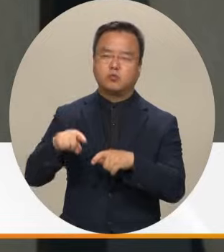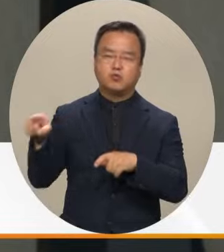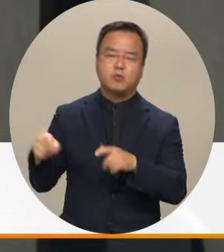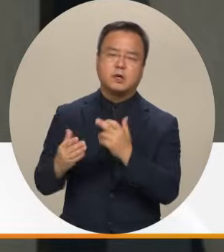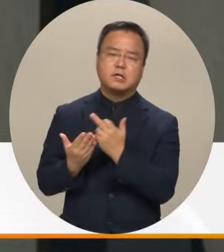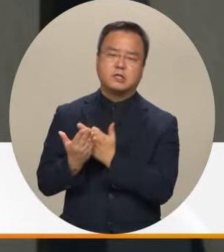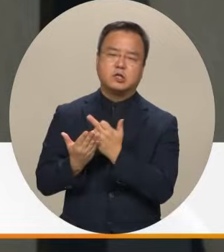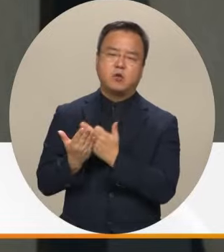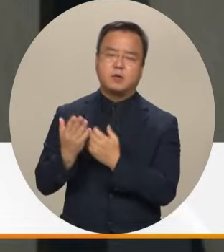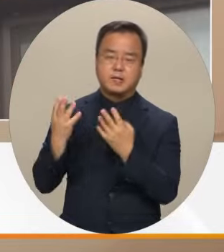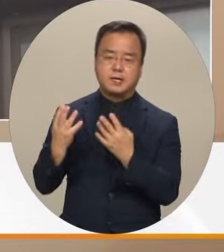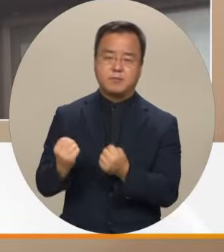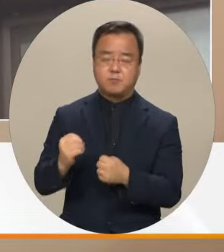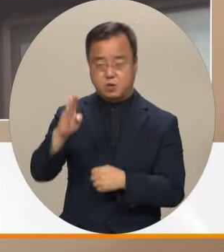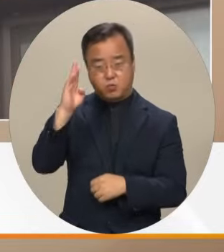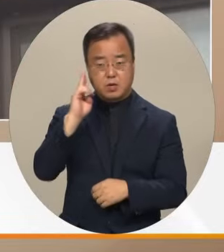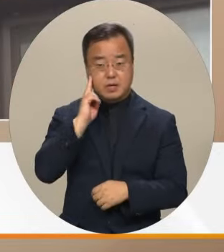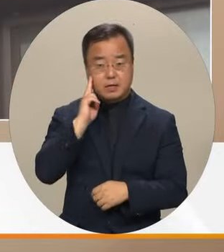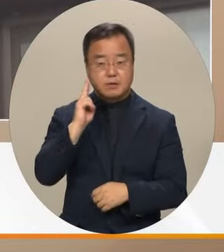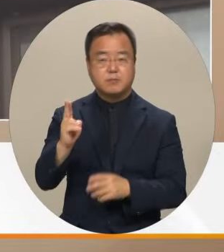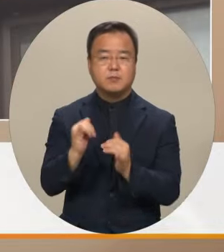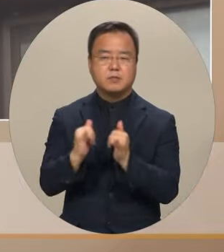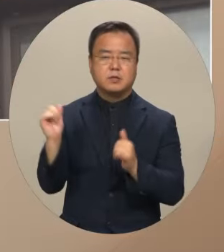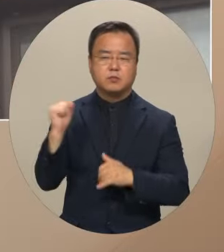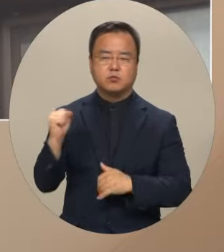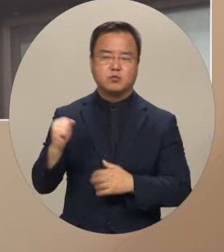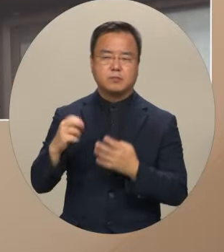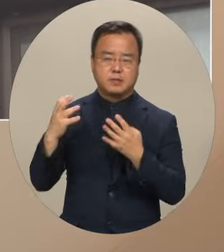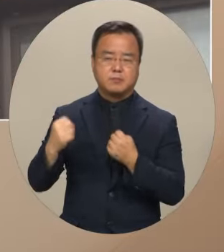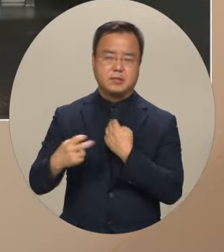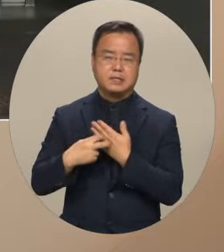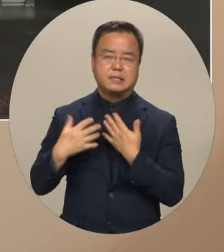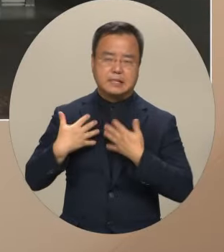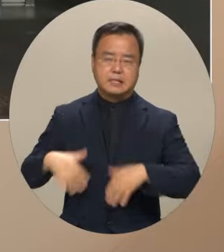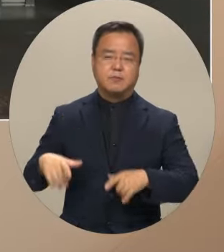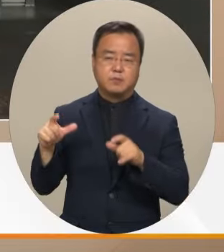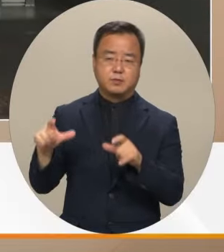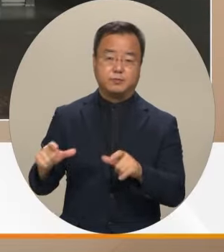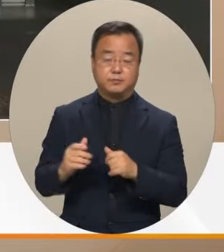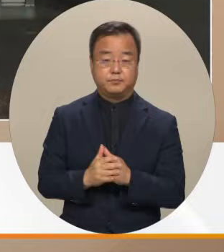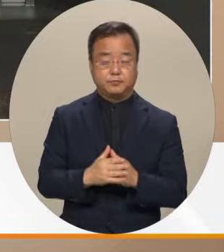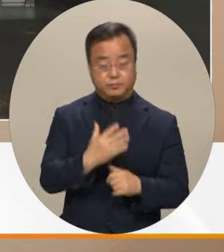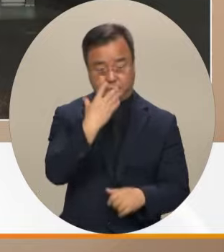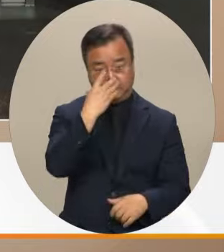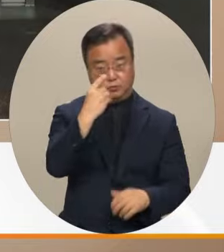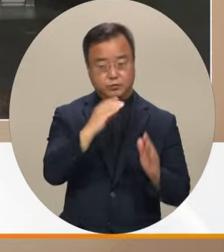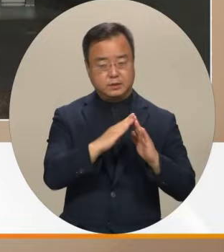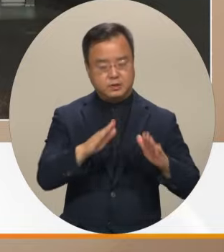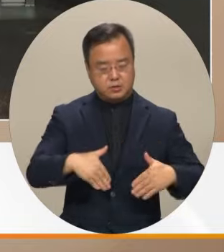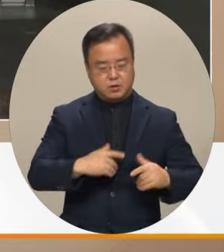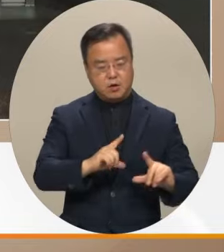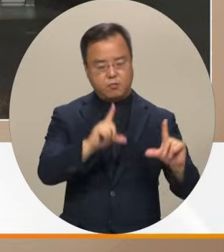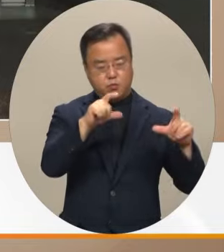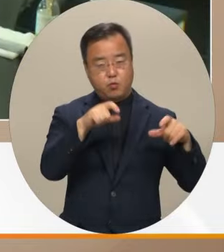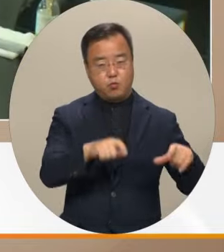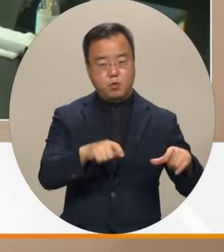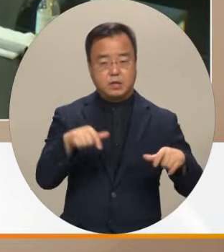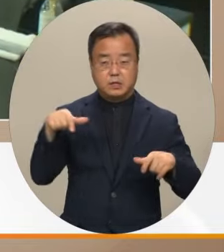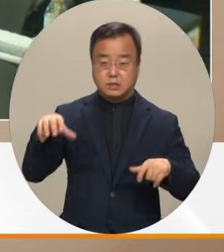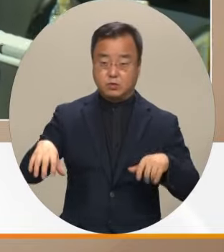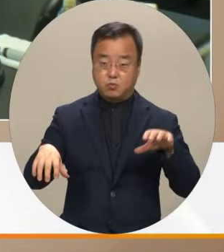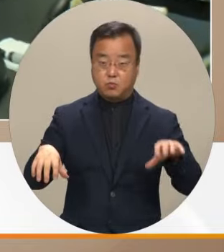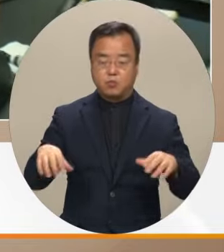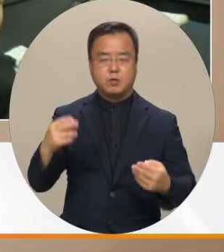데다가 중증환자가 비율이 높은 의료 취약지라는 점을 강조하고 있습니다 또 순천과 전남 동부권은이 서부권에 비해서